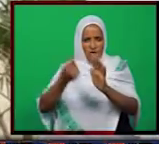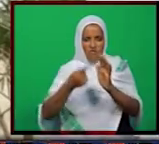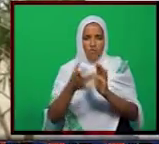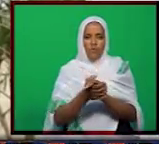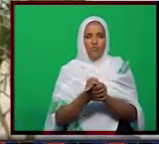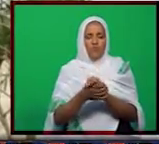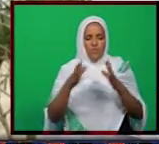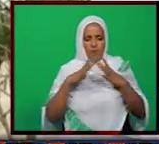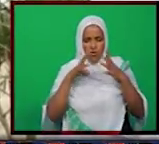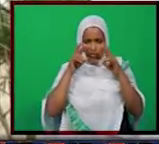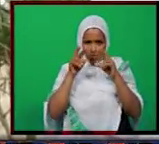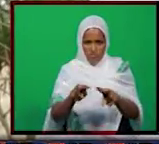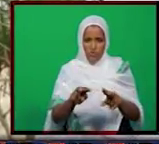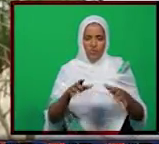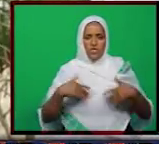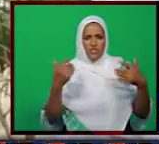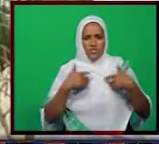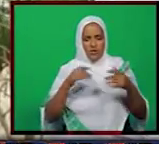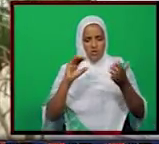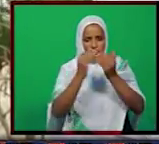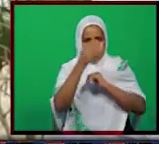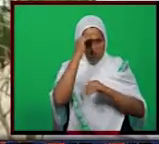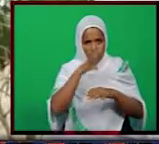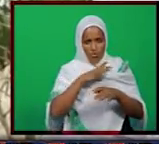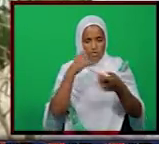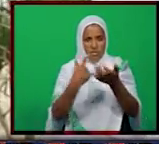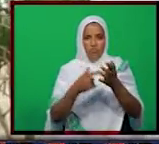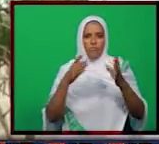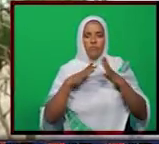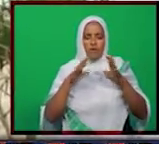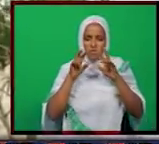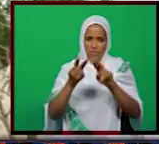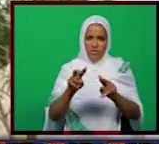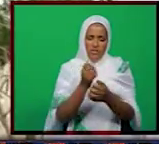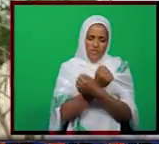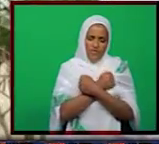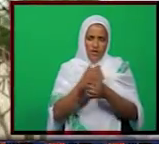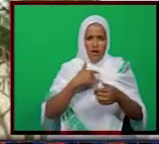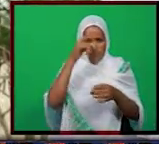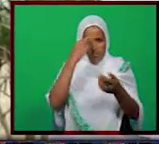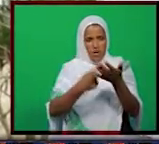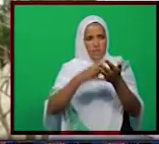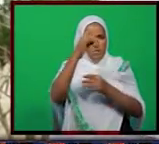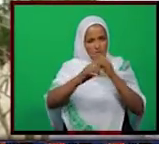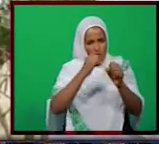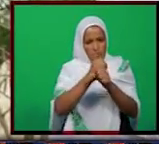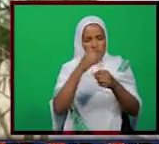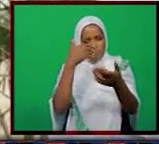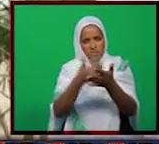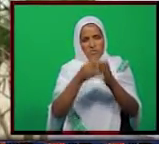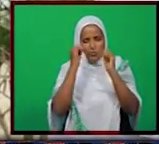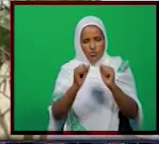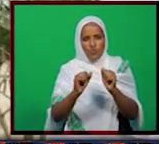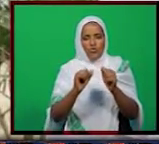አልፎ በዓሉን አስመልክተው ደስተኛ የሆኑ ሰዎች ይህንን በዓል በሚመለከት ፍቅሩ ስላላቸው ለሚቀጥለው ዓመትም ማድረስ